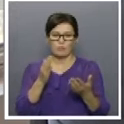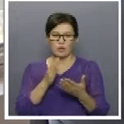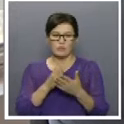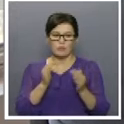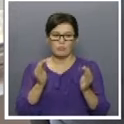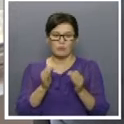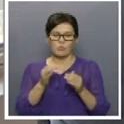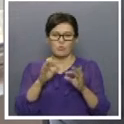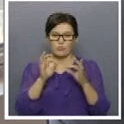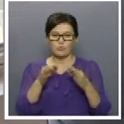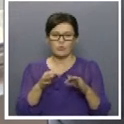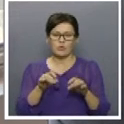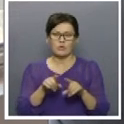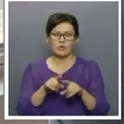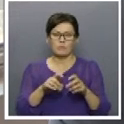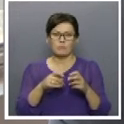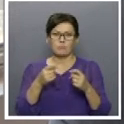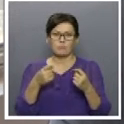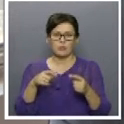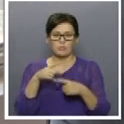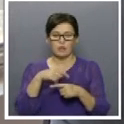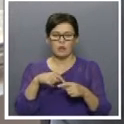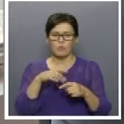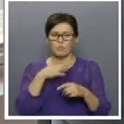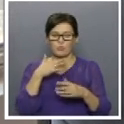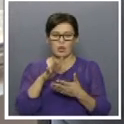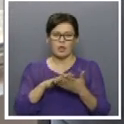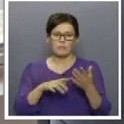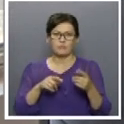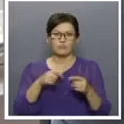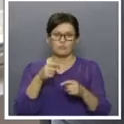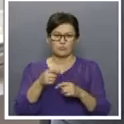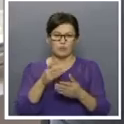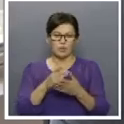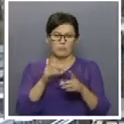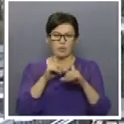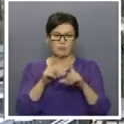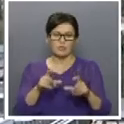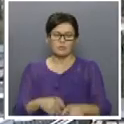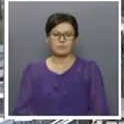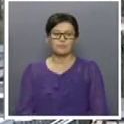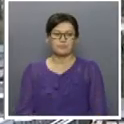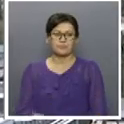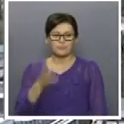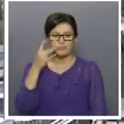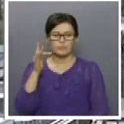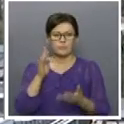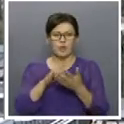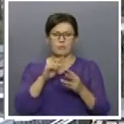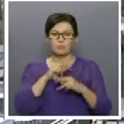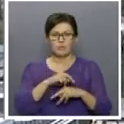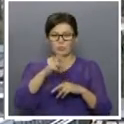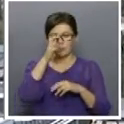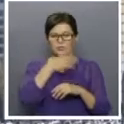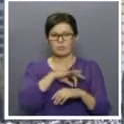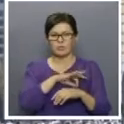шағын өнер кәсіптер болып табылады. Ең көп арыз шағымдар түсетін мекемелер. Алматы қаласы мемлекеттік еңбек